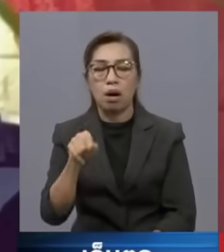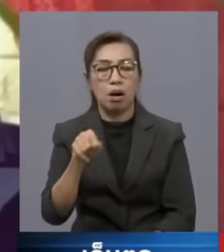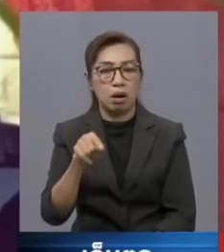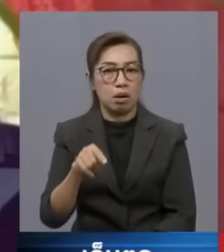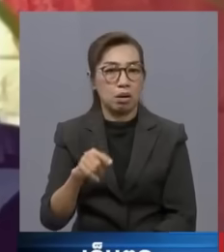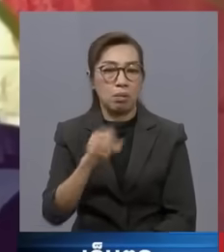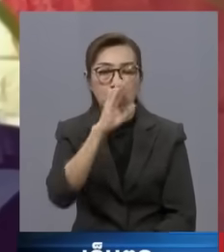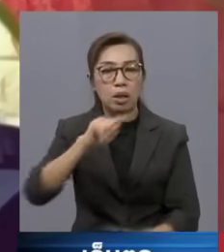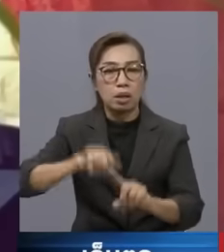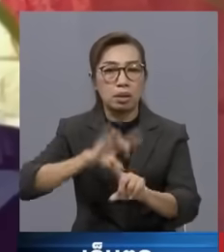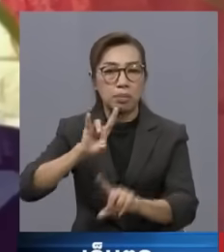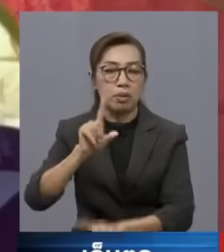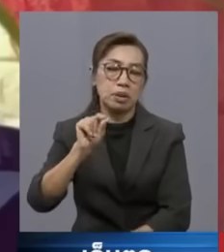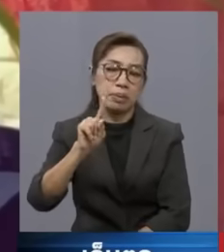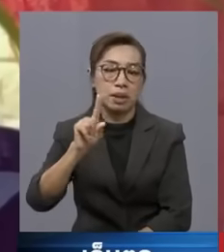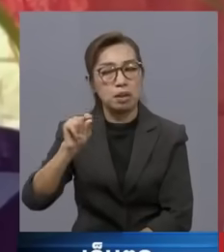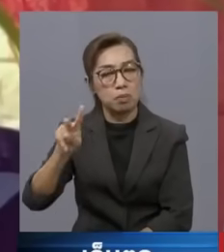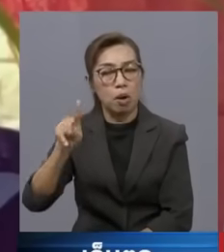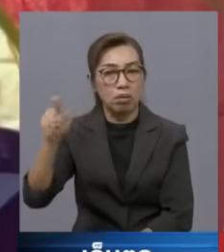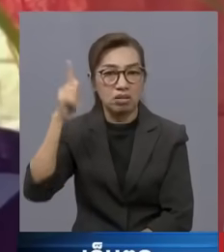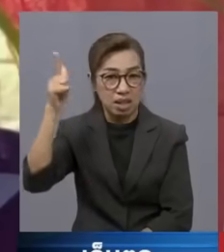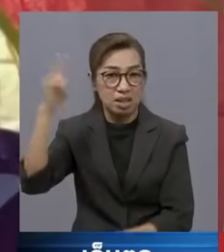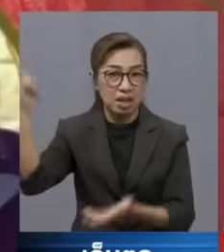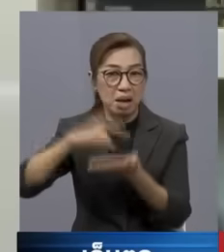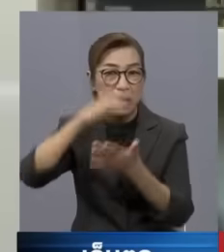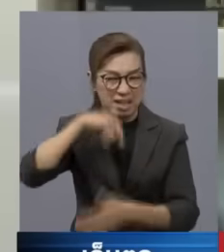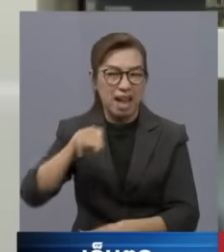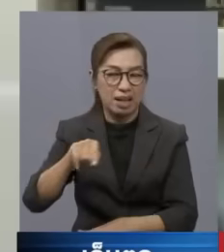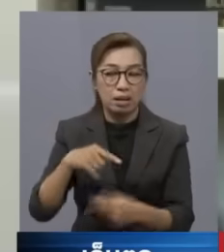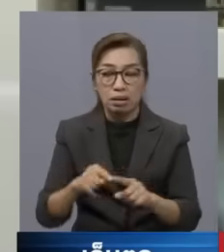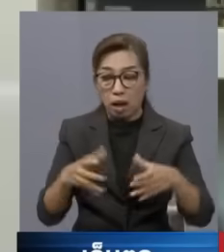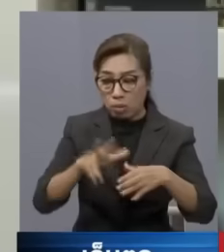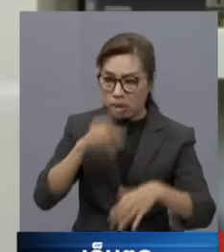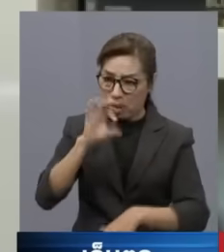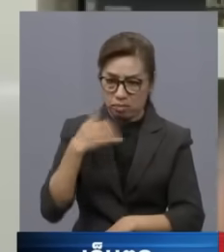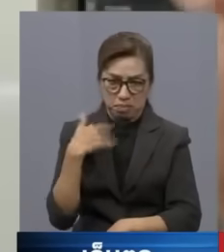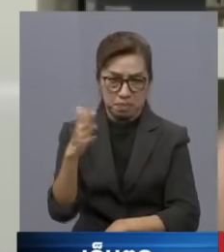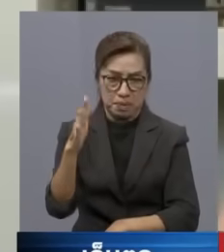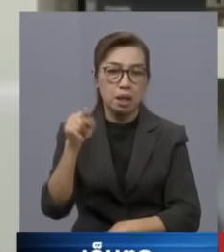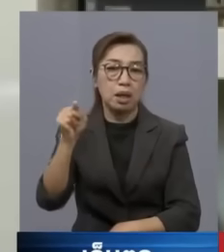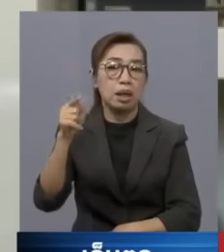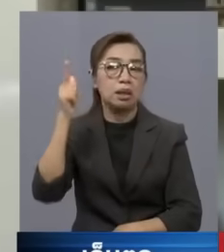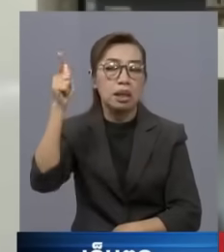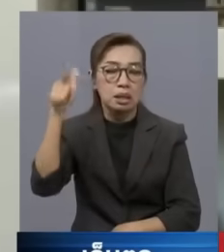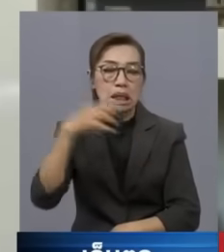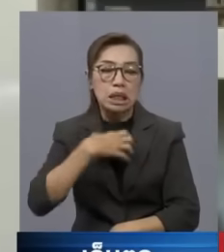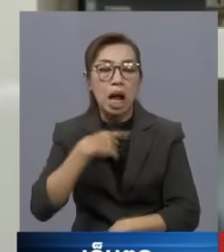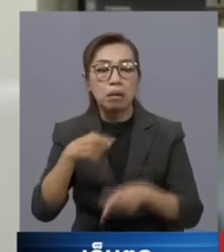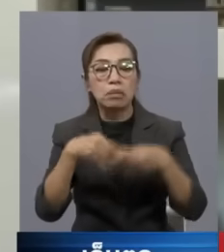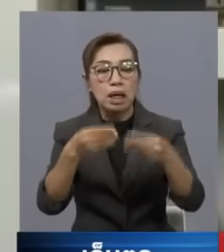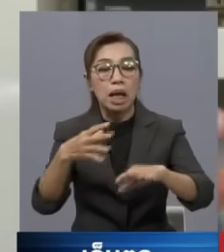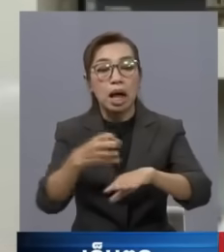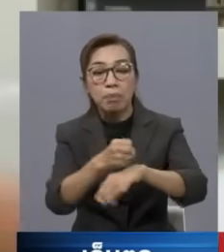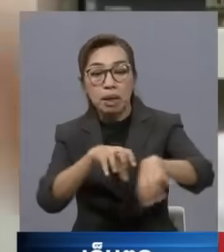21-22สิงหาคมนี้แล้วต่อมามีแหล่งข่าวในเพื่อไทยก็ปฏิเสธข่าวนี้นะครับแล้วก็บอกว่าคุณทักษิณต้องการให้การเมืองมันนิ่งก่อน